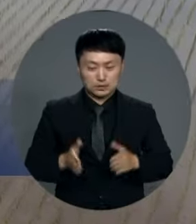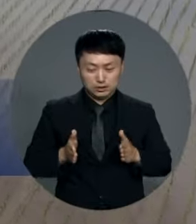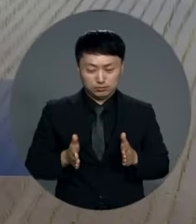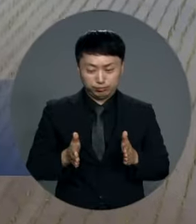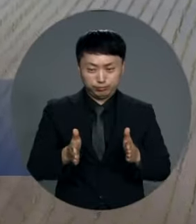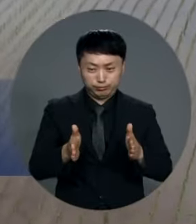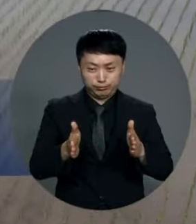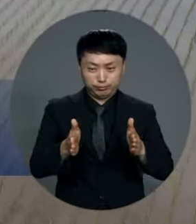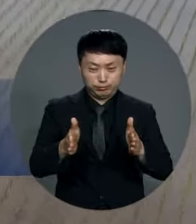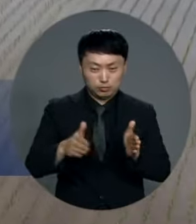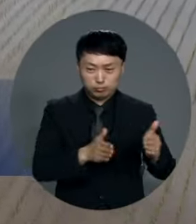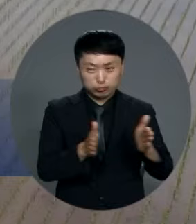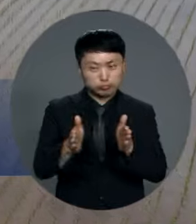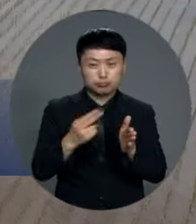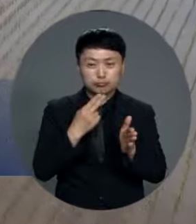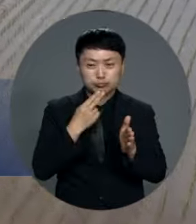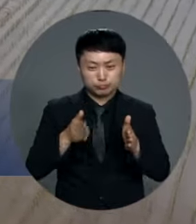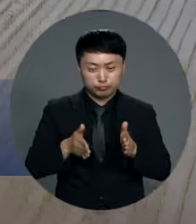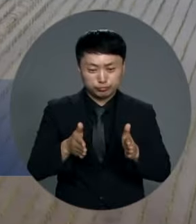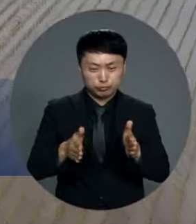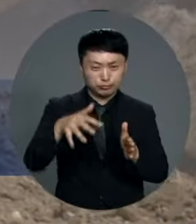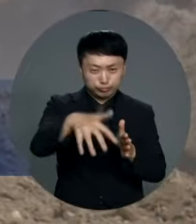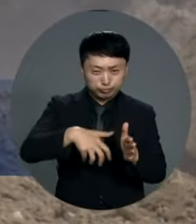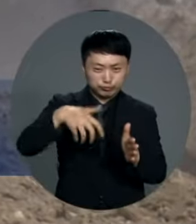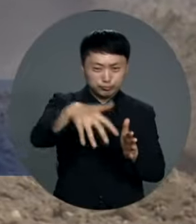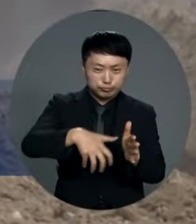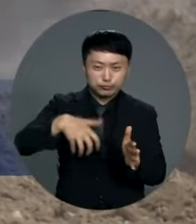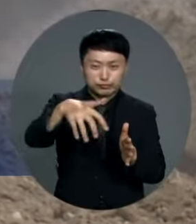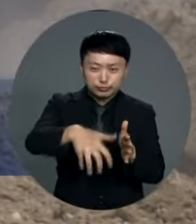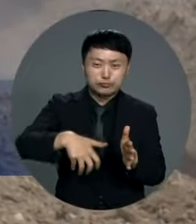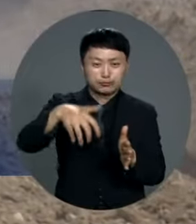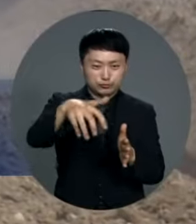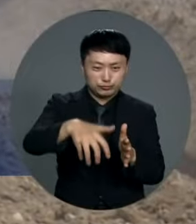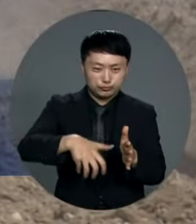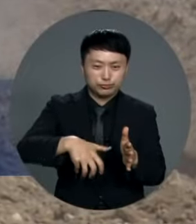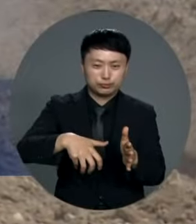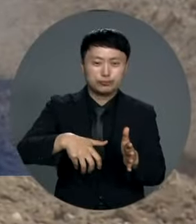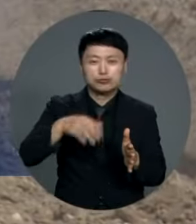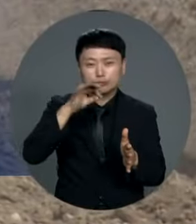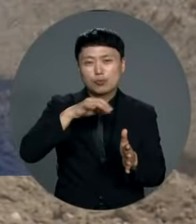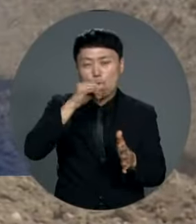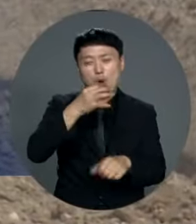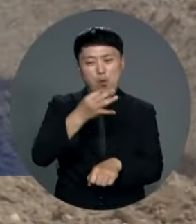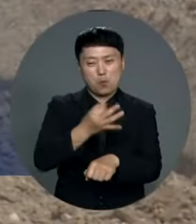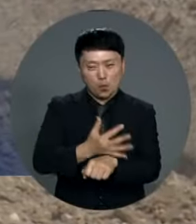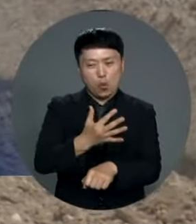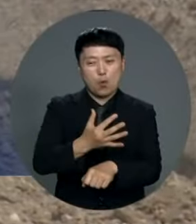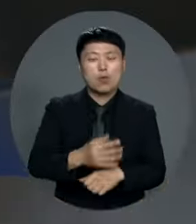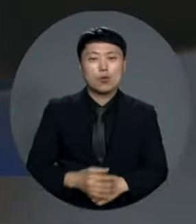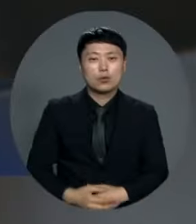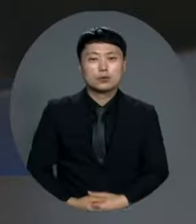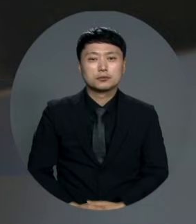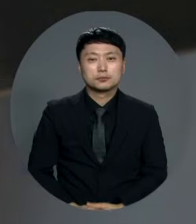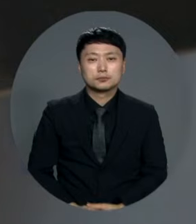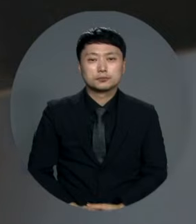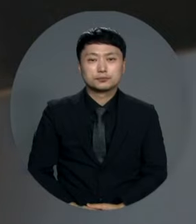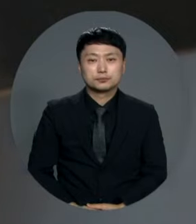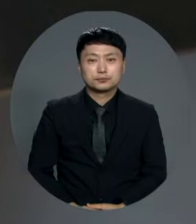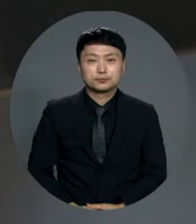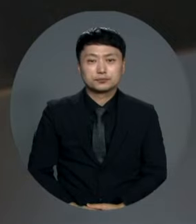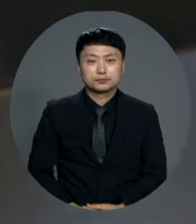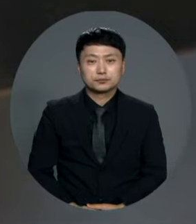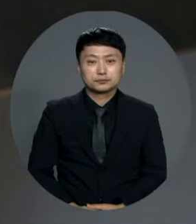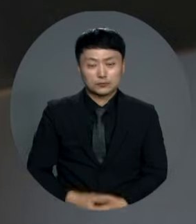그 콩 생육도 고르게 잘 돼서 그게 이제 결과로 이어지는 것 같아요. 그래서 아주 편리하게 쓰고 있습니다.